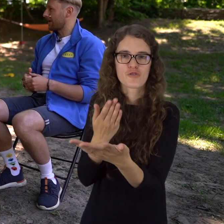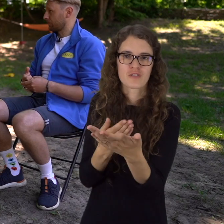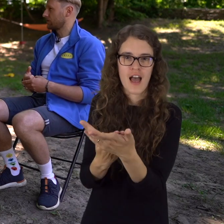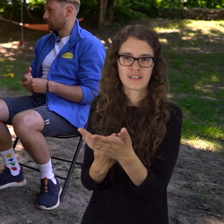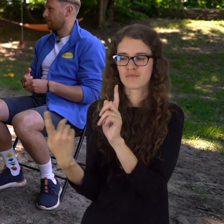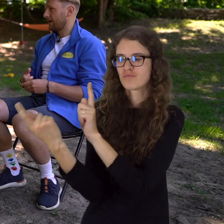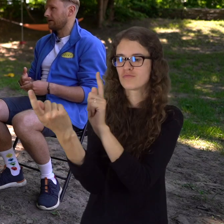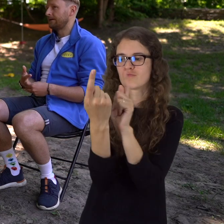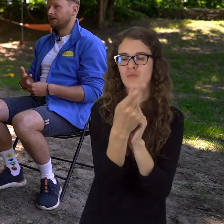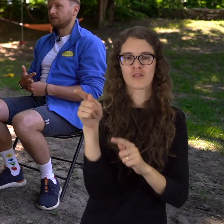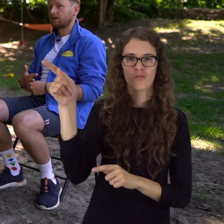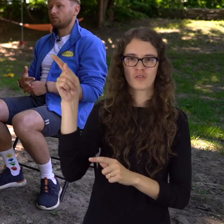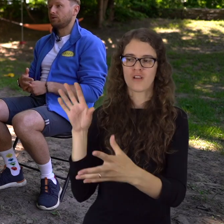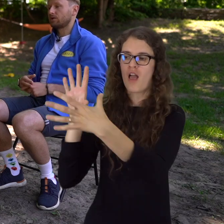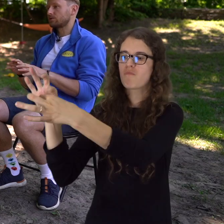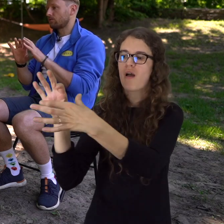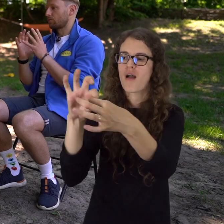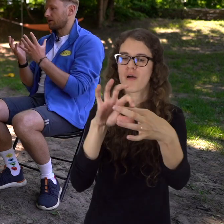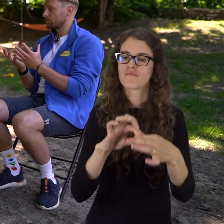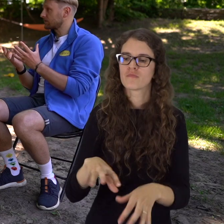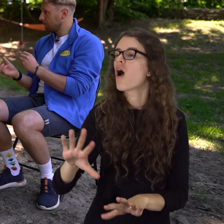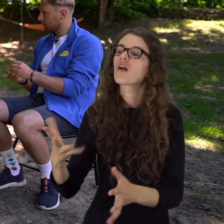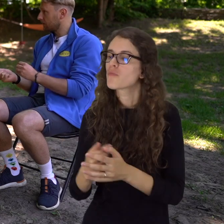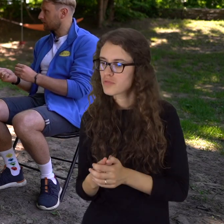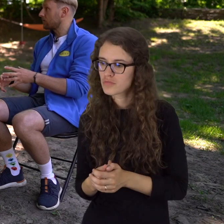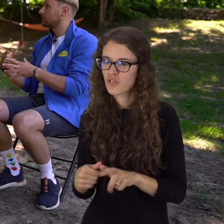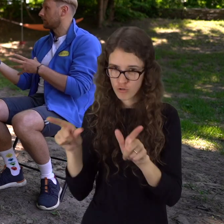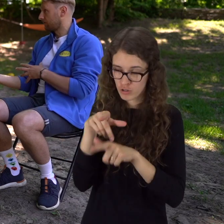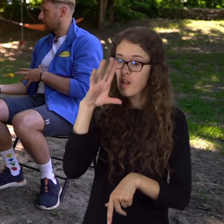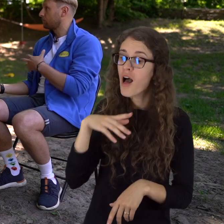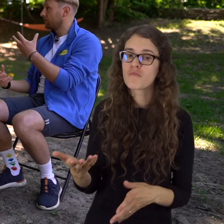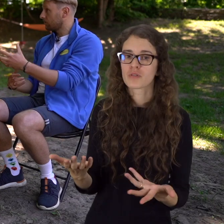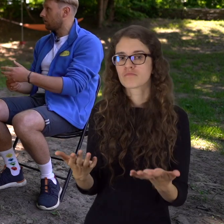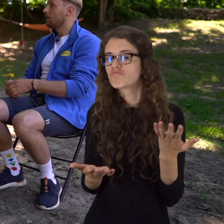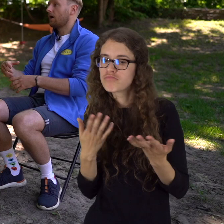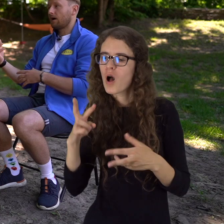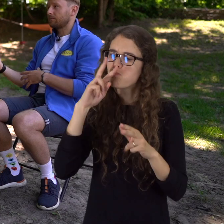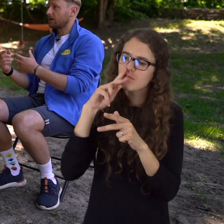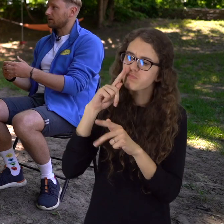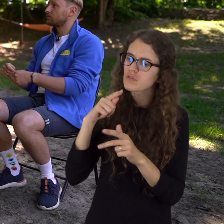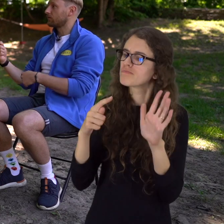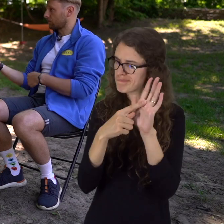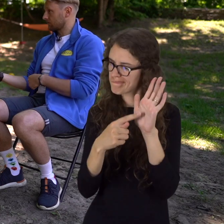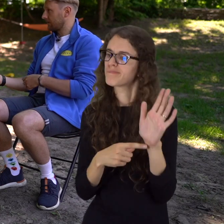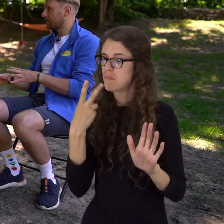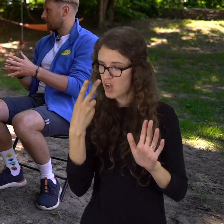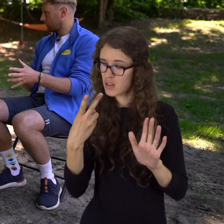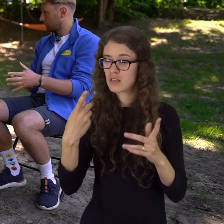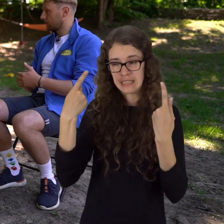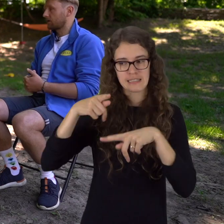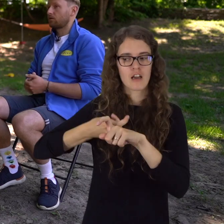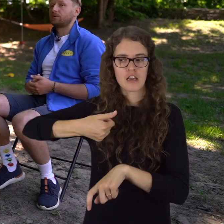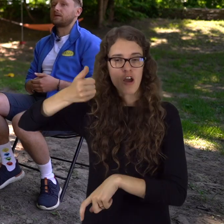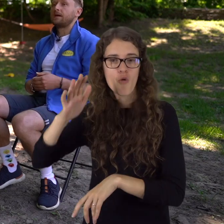tokį mentoriavimą šiek tiek buvom perėję, tai yra, kai ugdytoja su savo grupelė susiskambina ir klausia, na, tai kaip vaikai jums pavyko, aha, aptarkim, čia va tokios klaidelės, ką